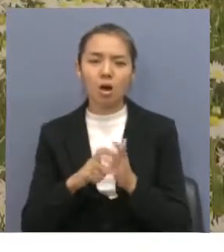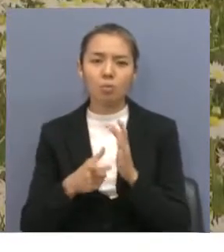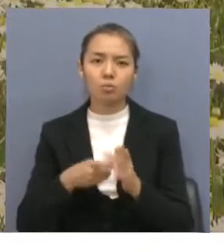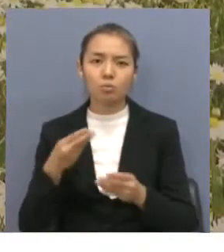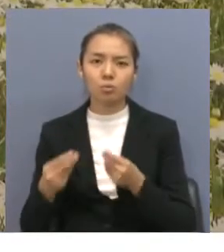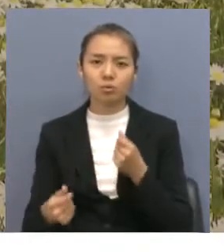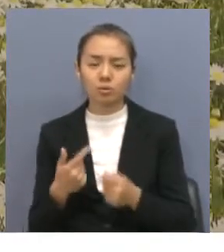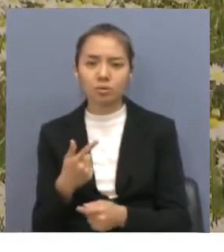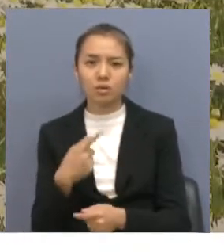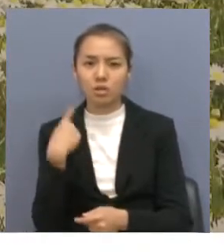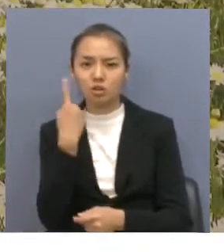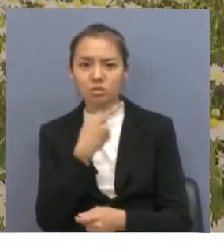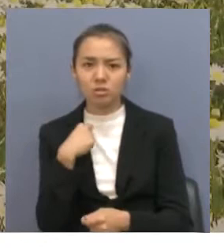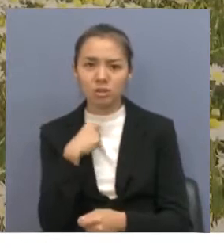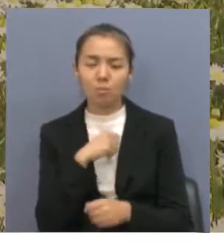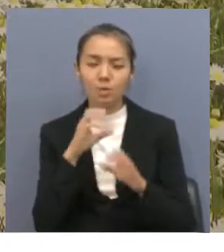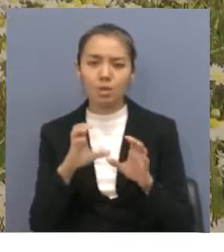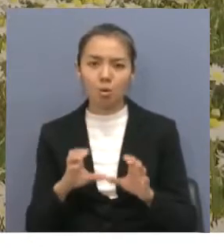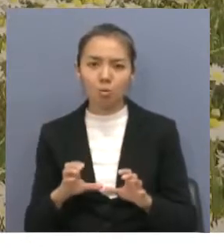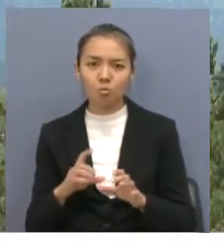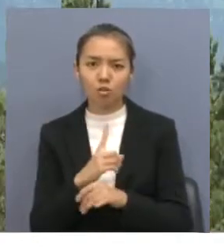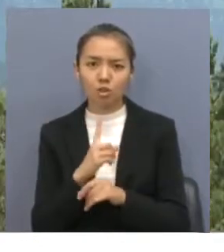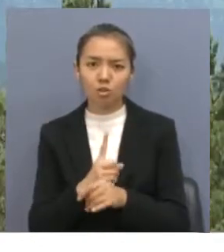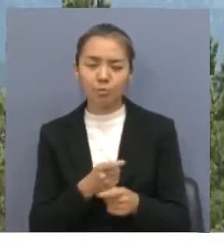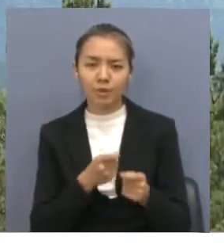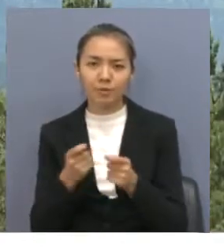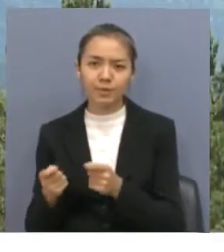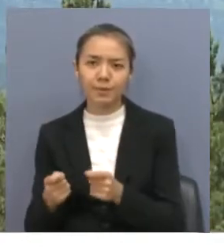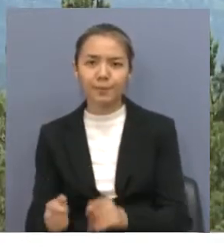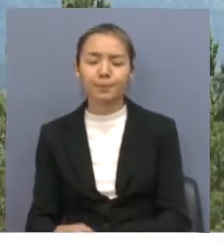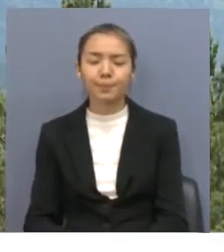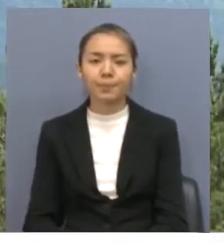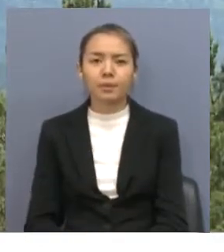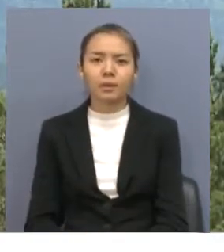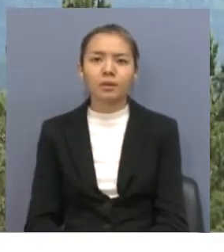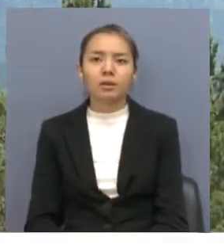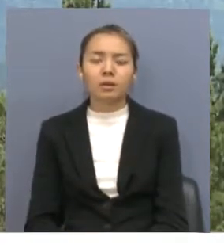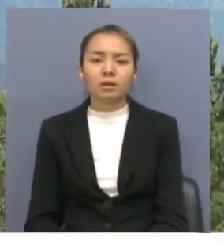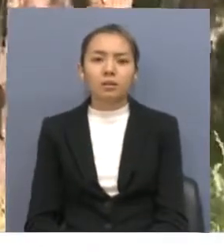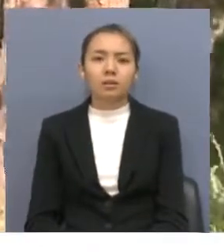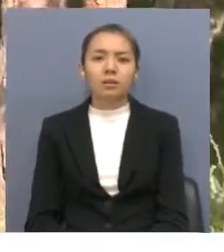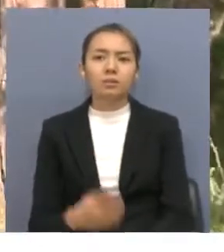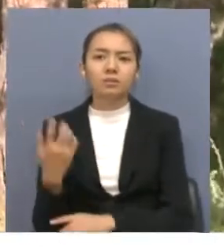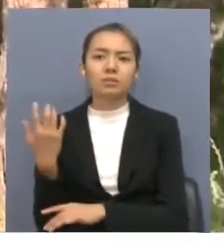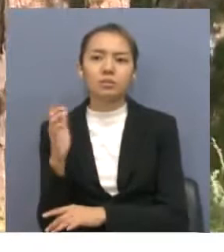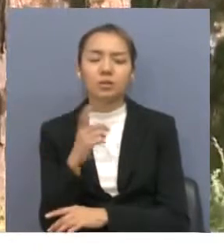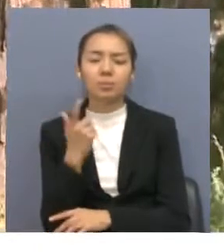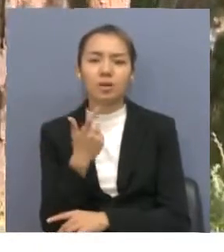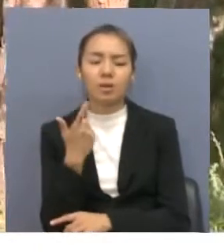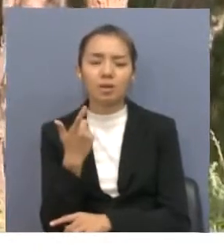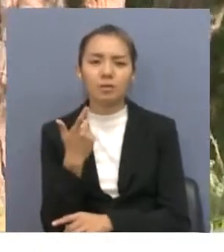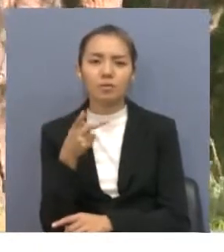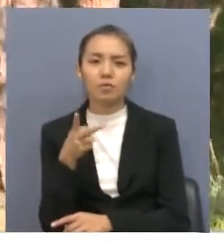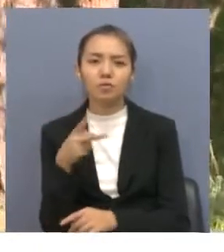болғандықтан олар жеке дара заңды тұлға саналады. Сөйтіп өңірдің орман шаруашылықтары өндірістің алғашқы кезеңінде